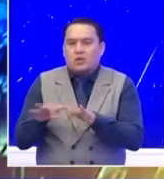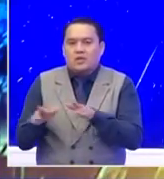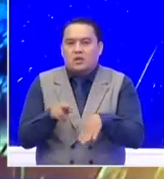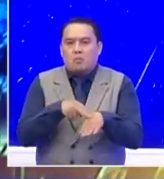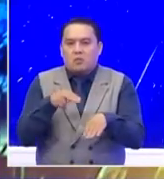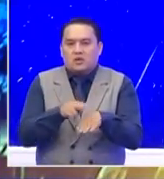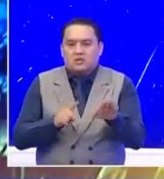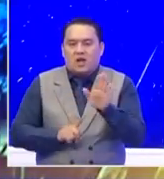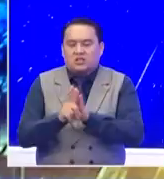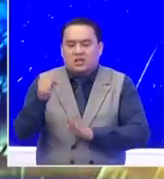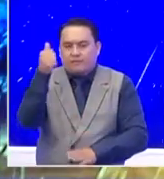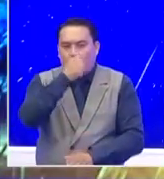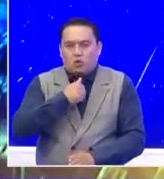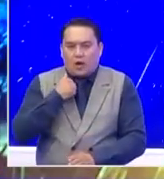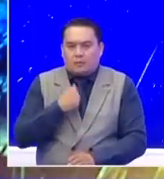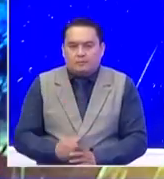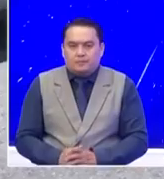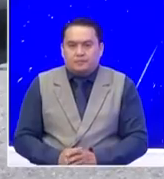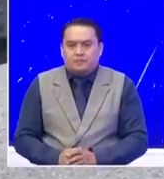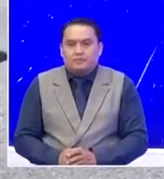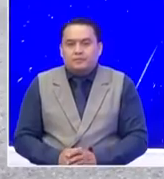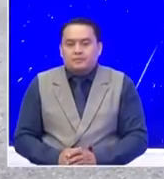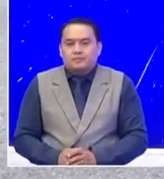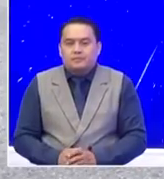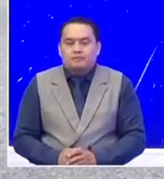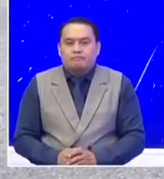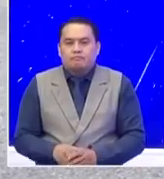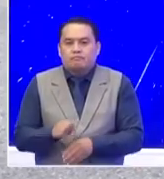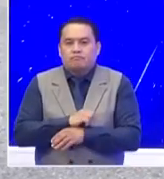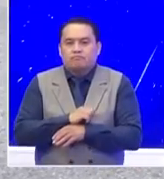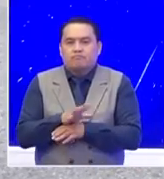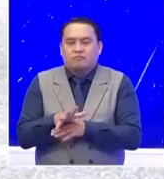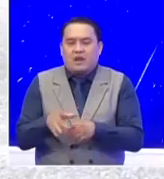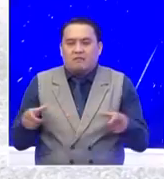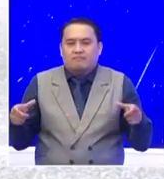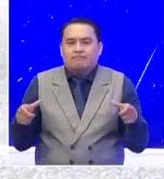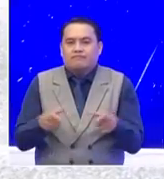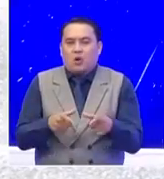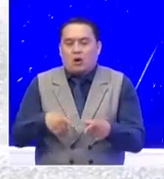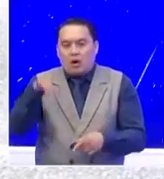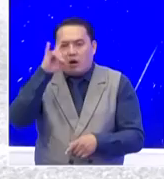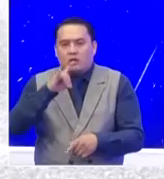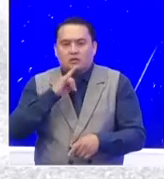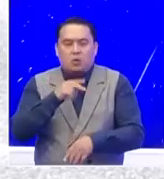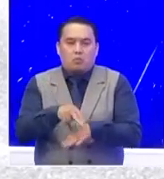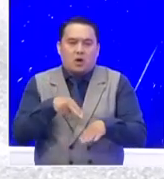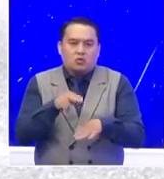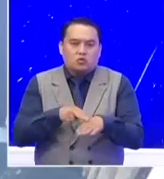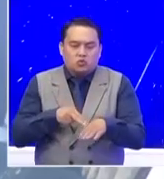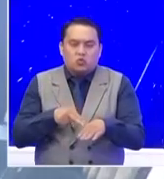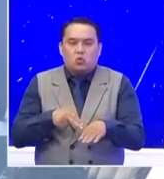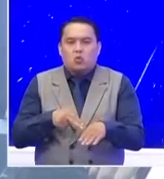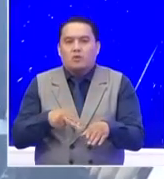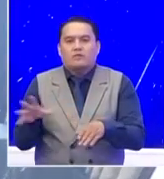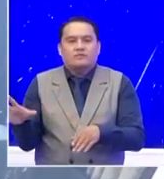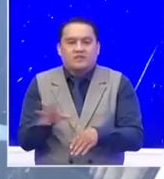деятельности полицейских с начала года. Пандемия коронавируса еще раз проверила на прочность казахстанские силовые структуры. На всех